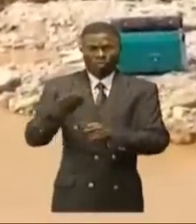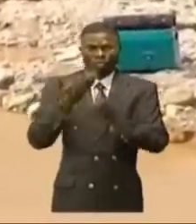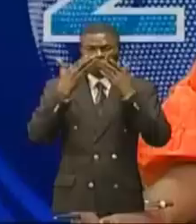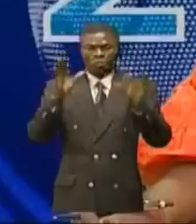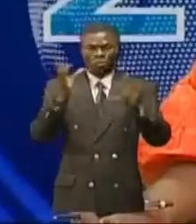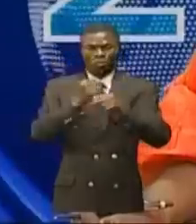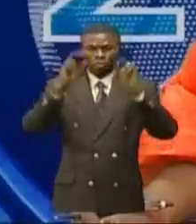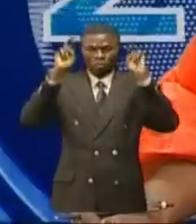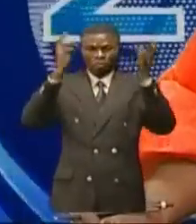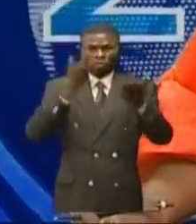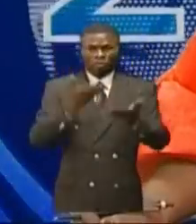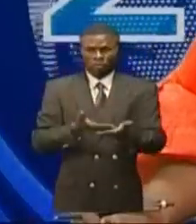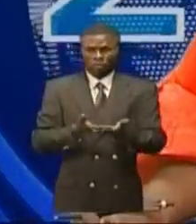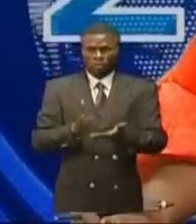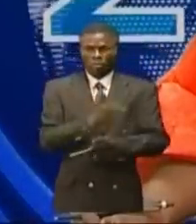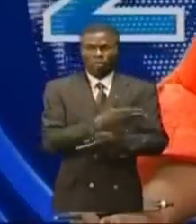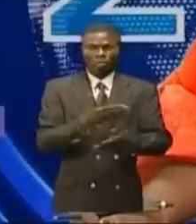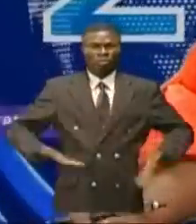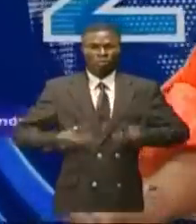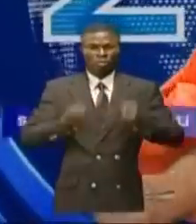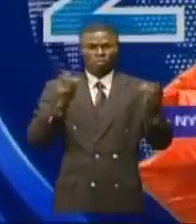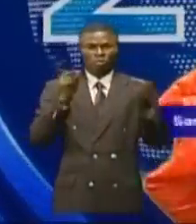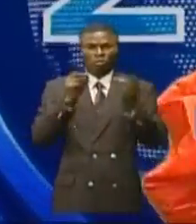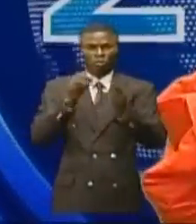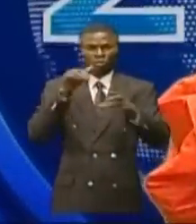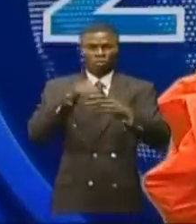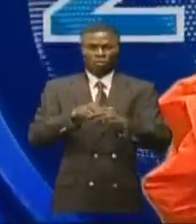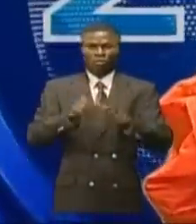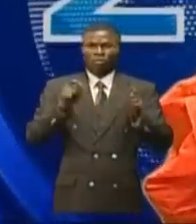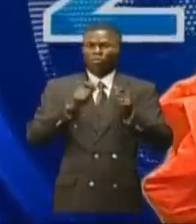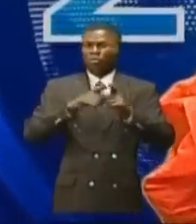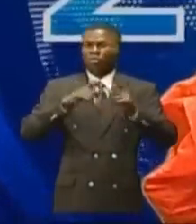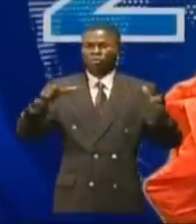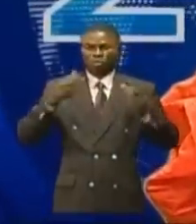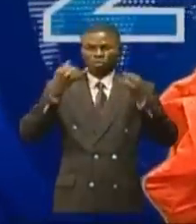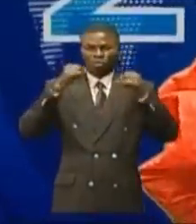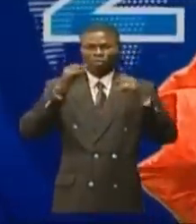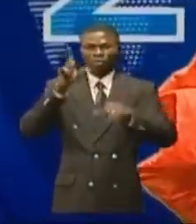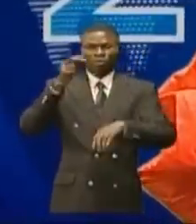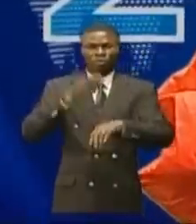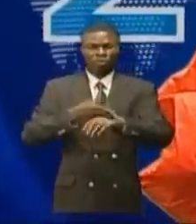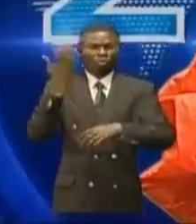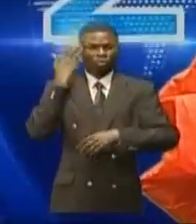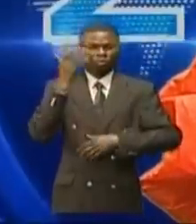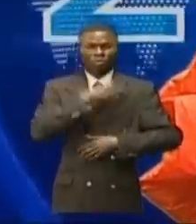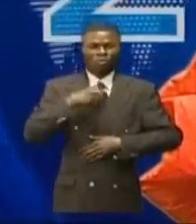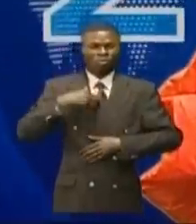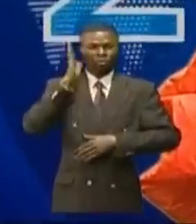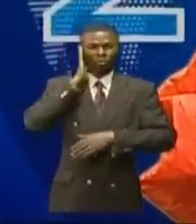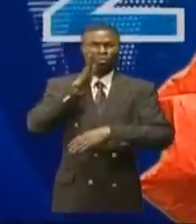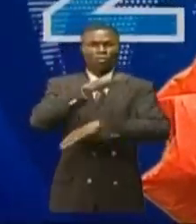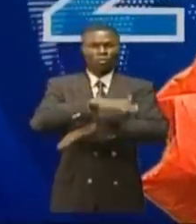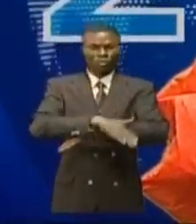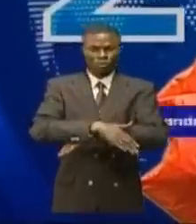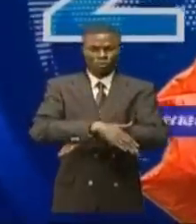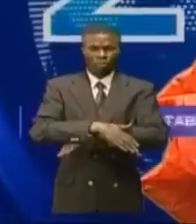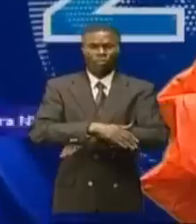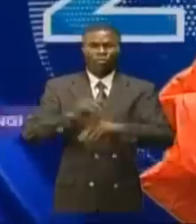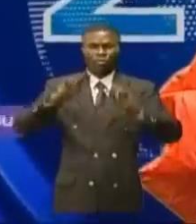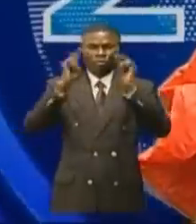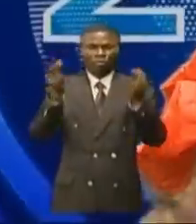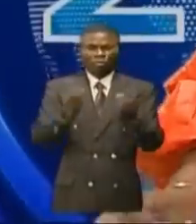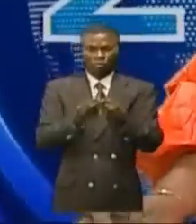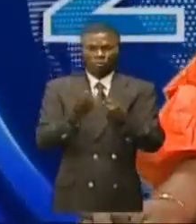titres. Très heureuse de vous retrouver à travers cette grande édition d'information, mesdames et messieurs, bonsoir. La grande commission